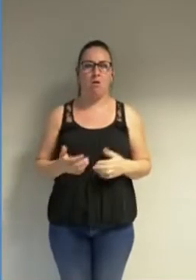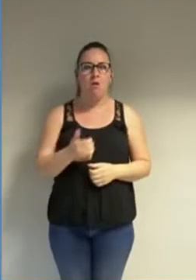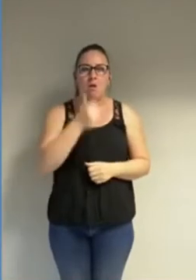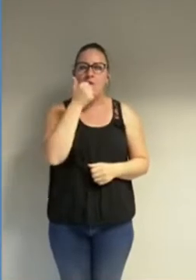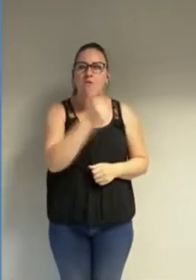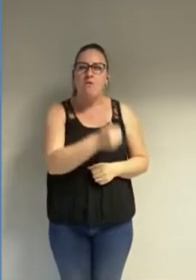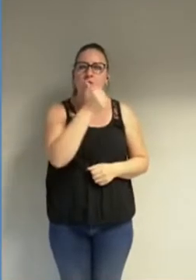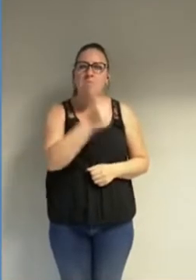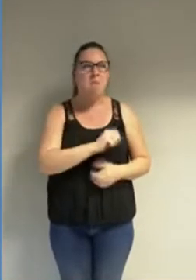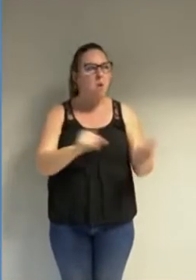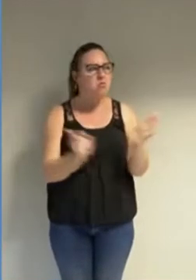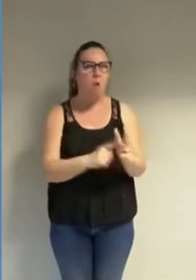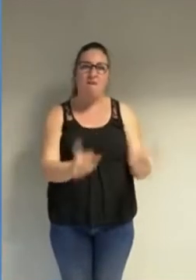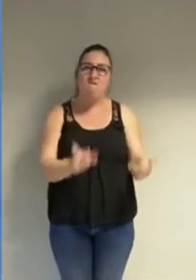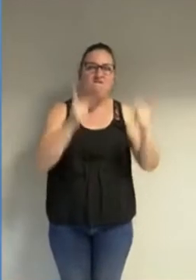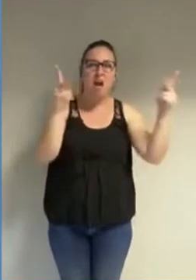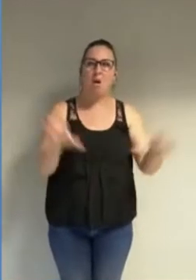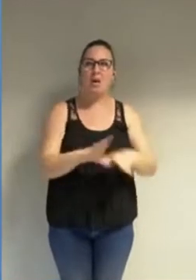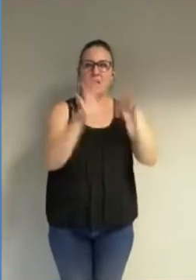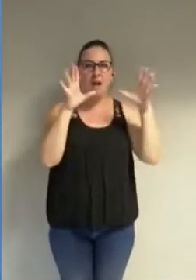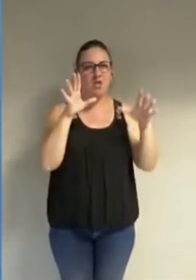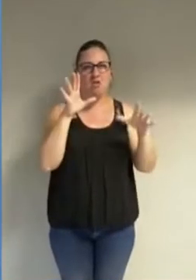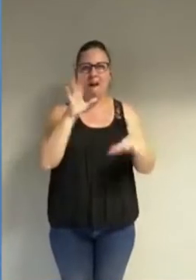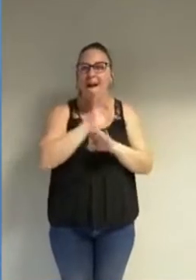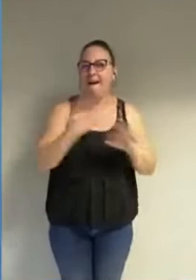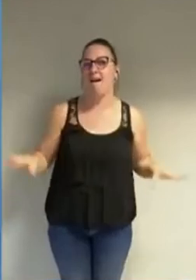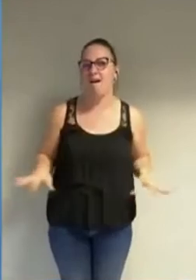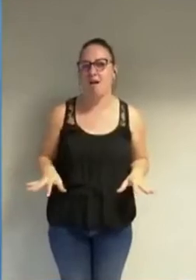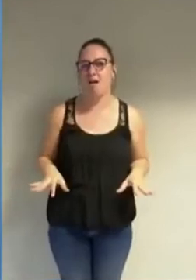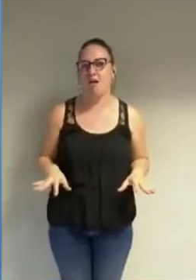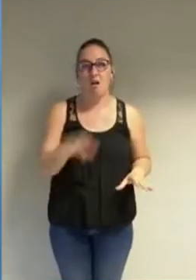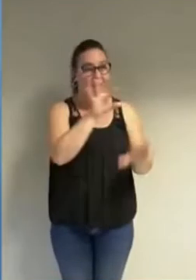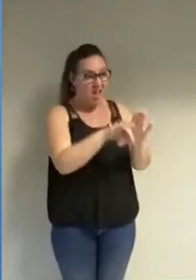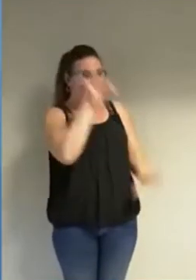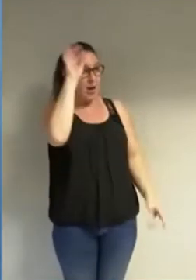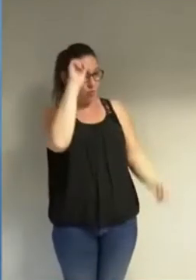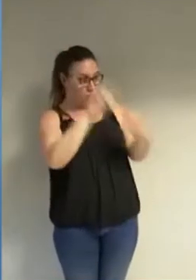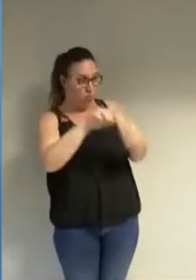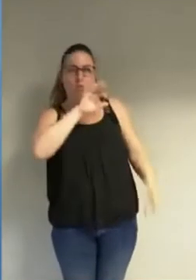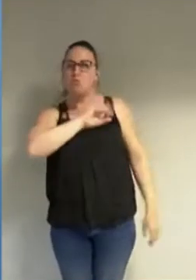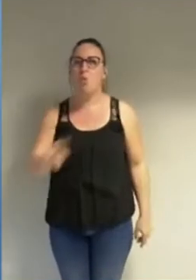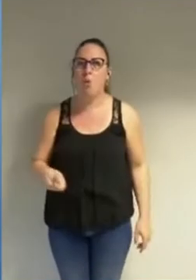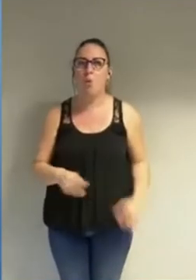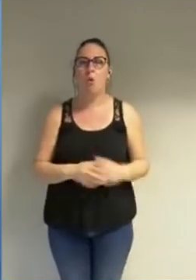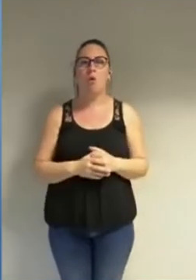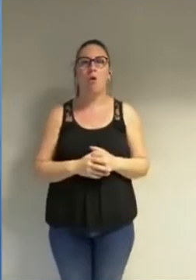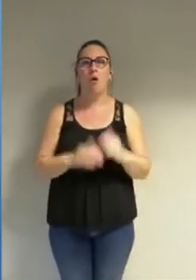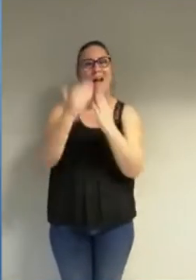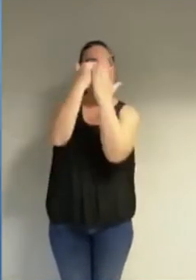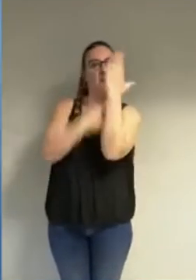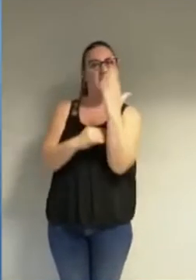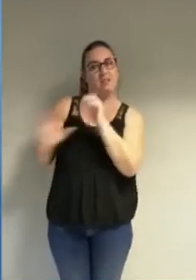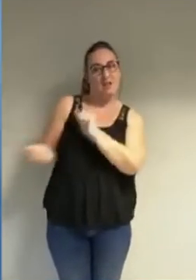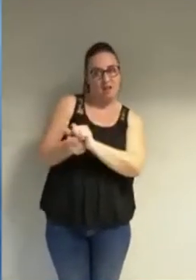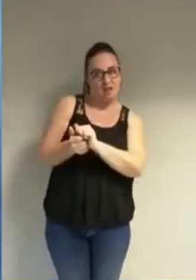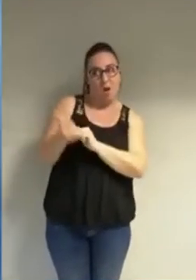aucune légitimité pour le faire. Vous n'avez pas été élu pour ça. Vos colistiers viennent de